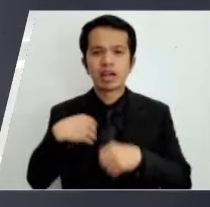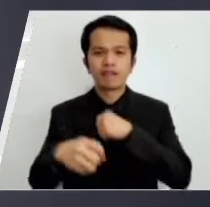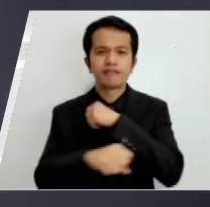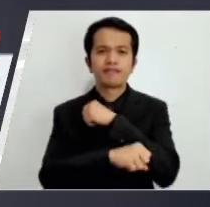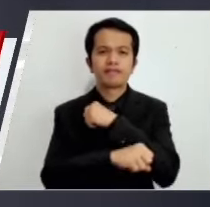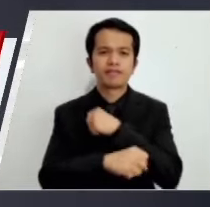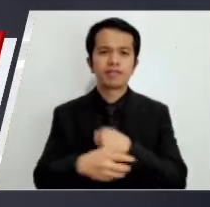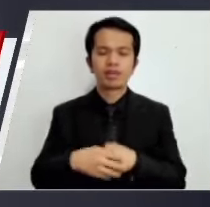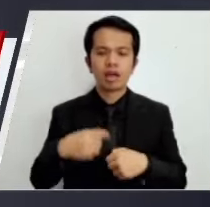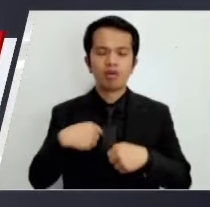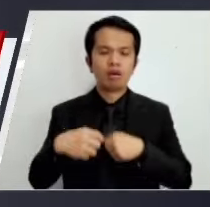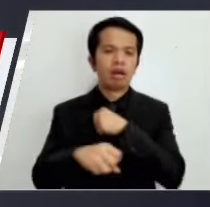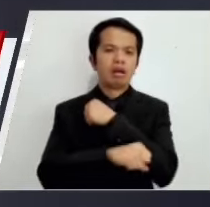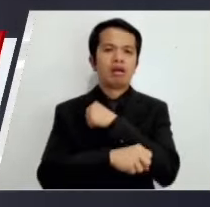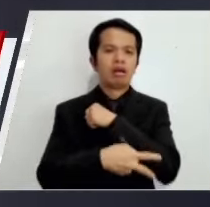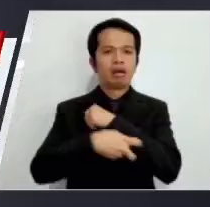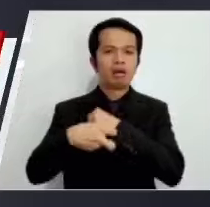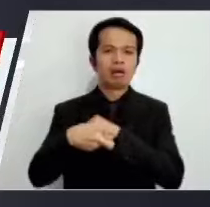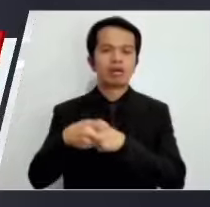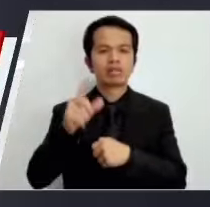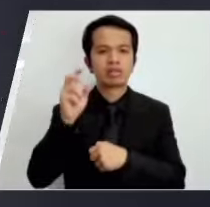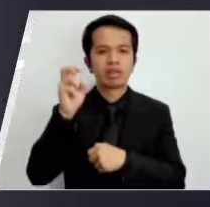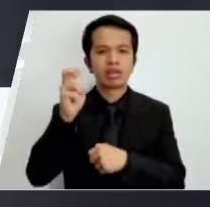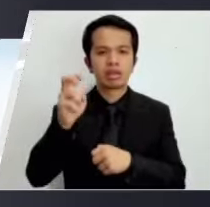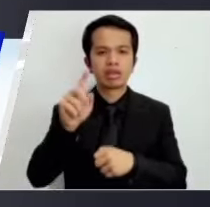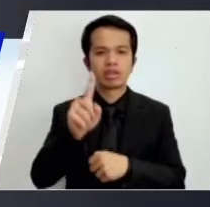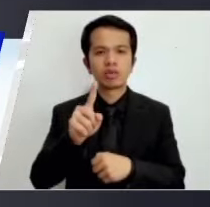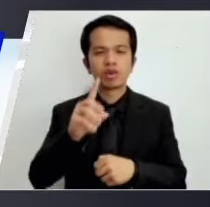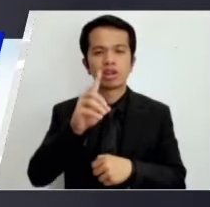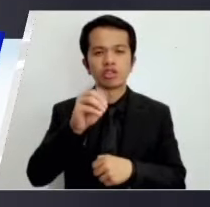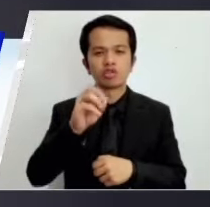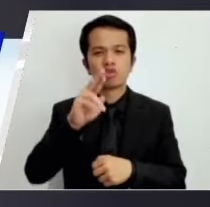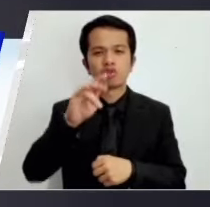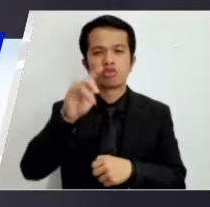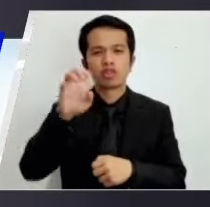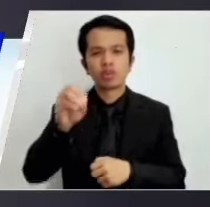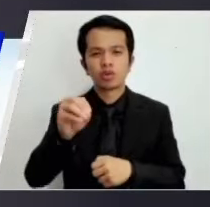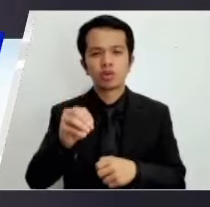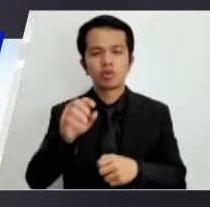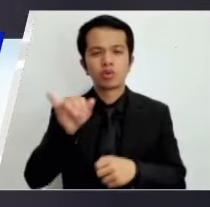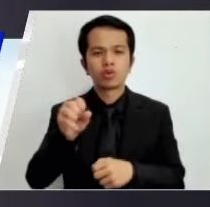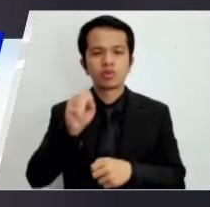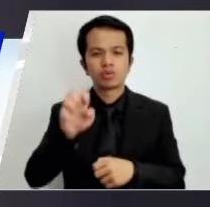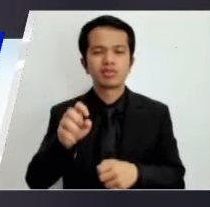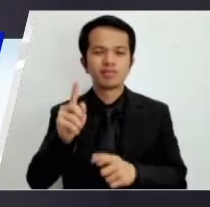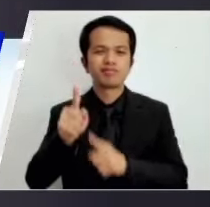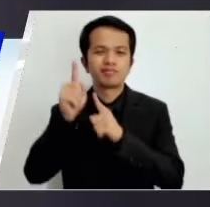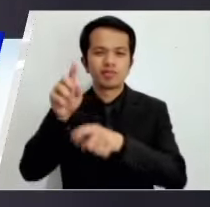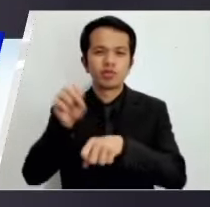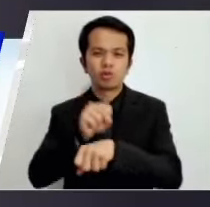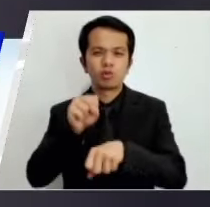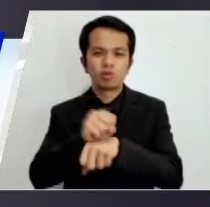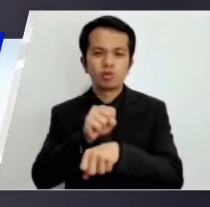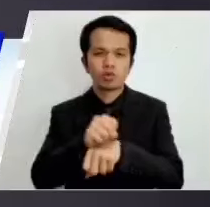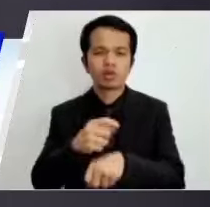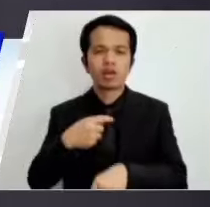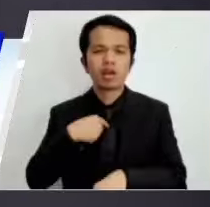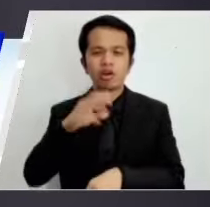sa LRT1 sa may Doroteo. Papunta po ako sa trabaho. Isa po akong civil engineer.